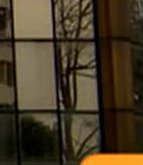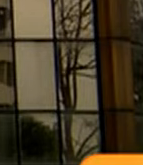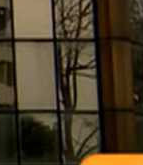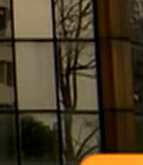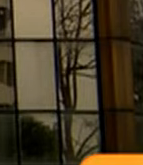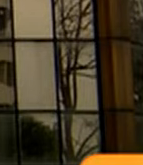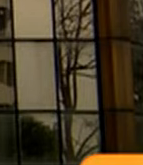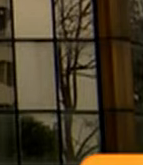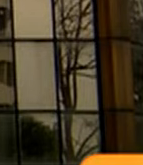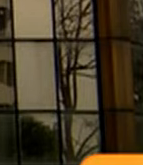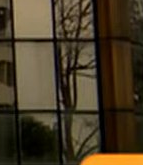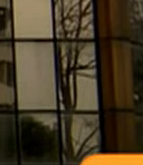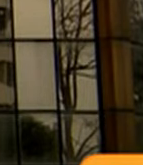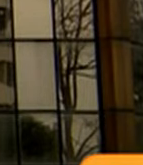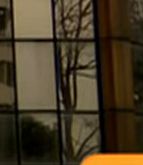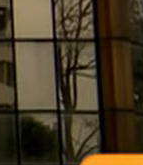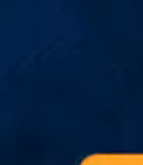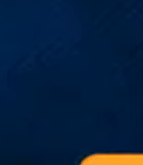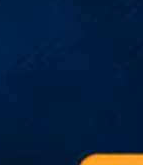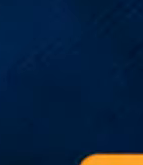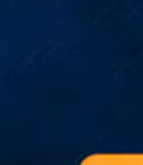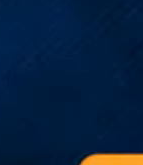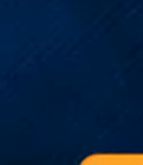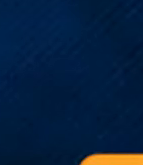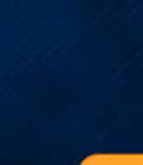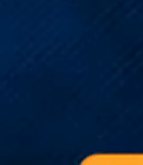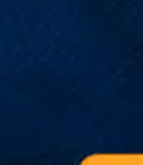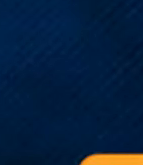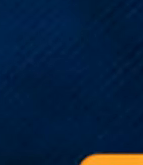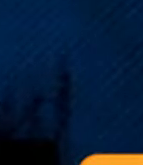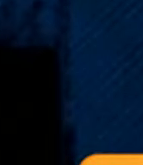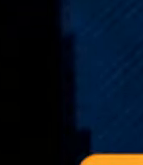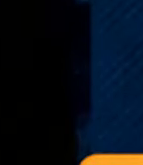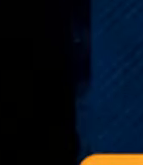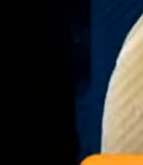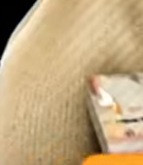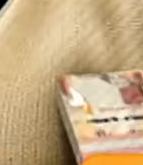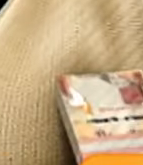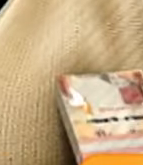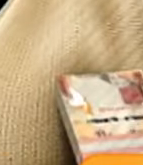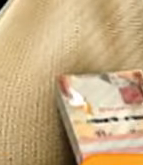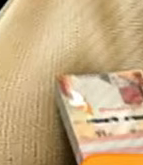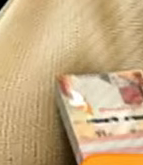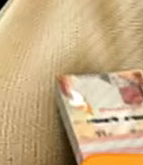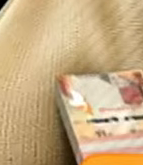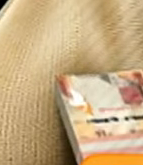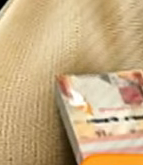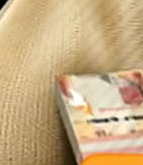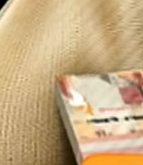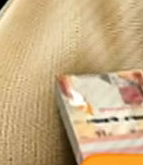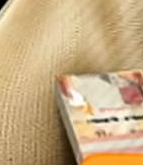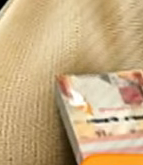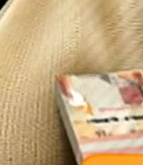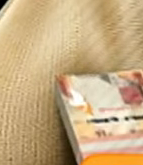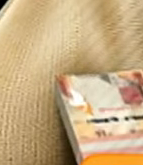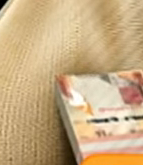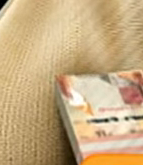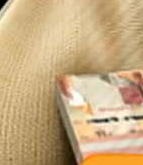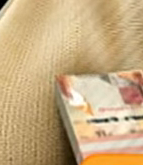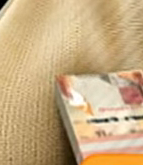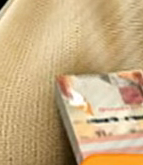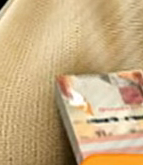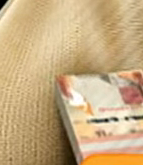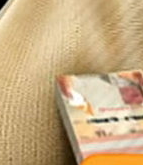milioni 10.4 kinyume cha sheria. Kaunti zingine ambazo zimewekwa kwenye darubini kwa madai ya ubadhirifu wa mamilioni ya